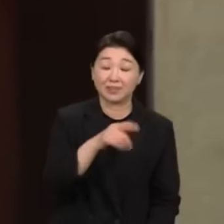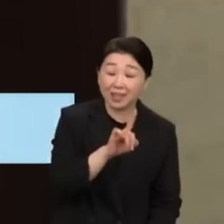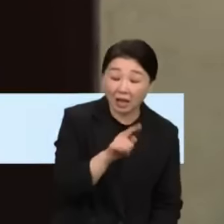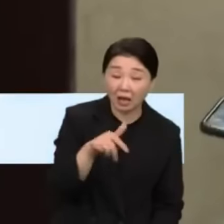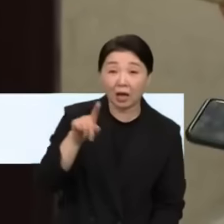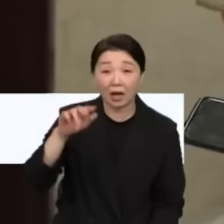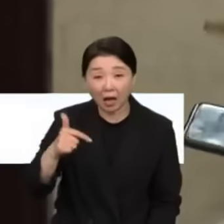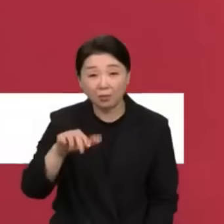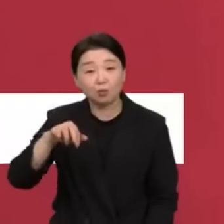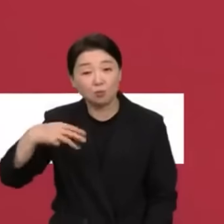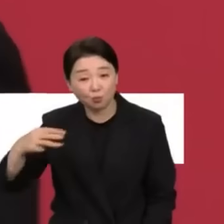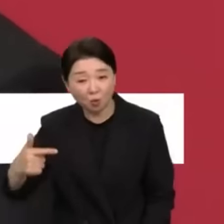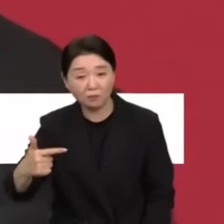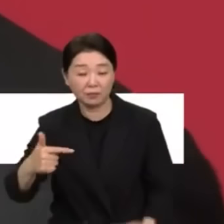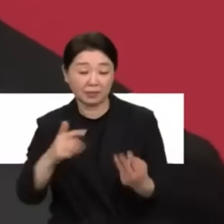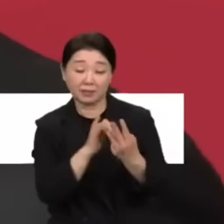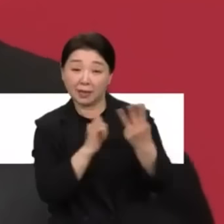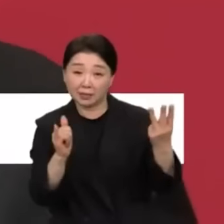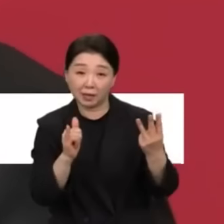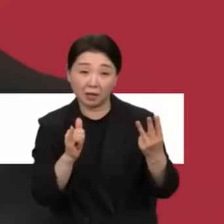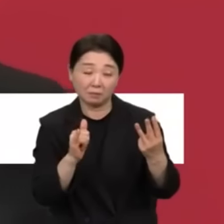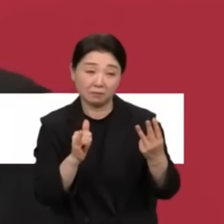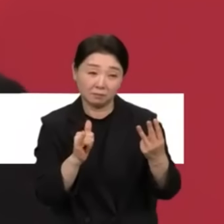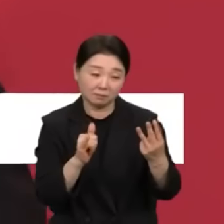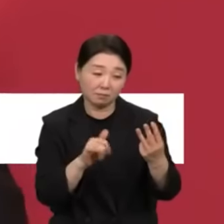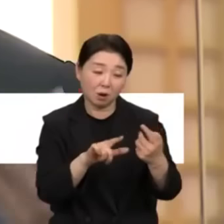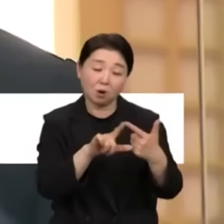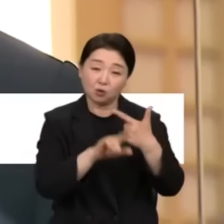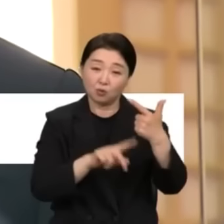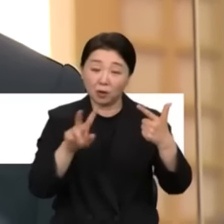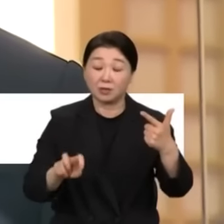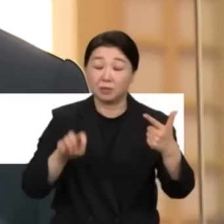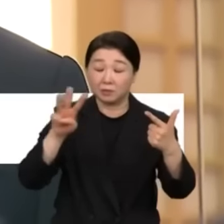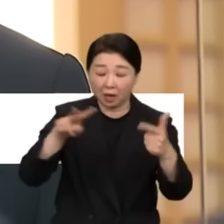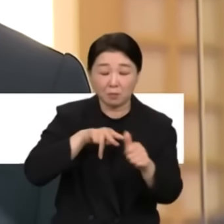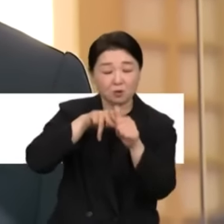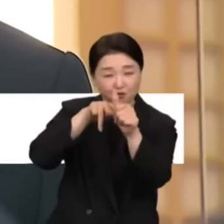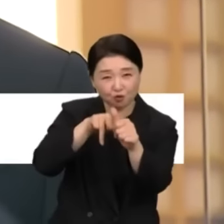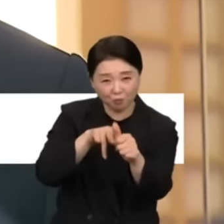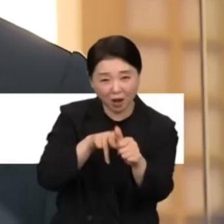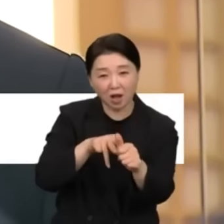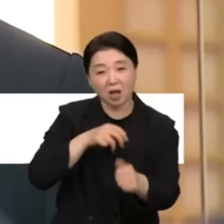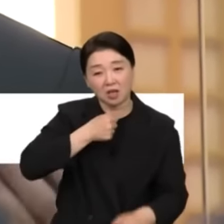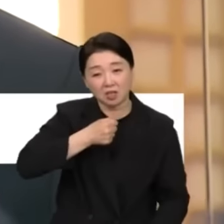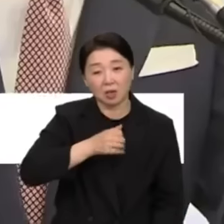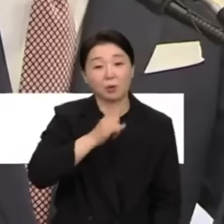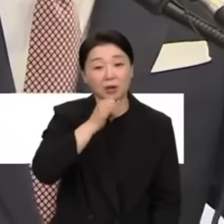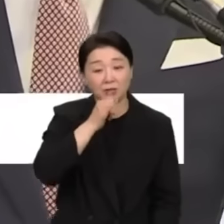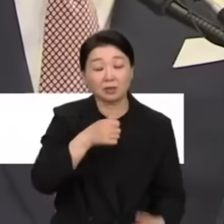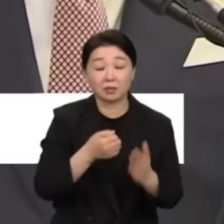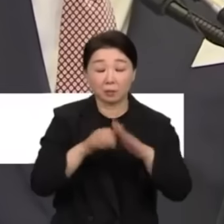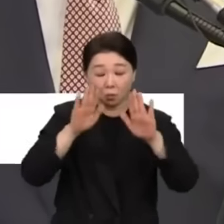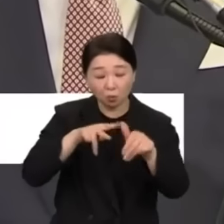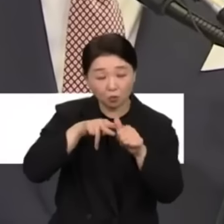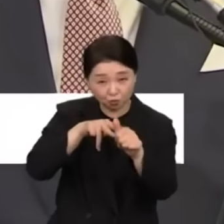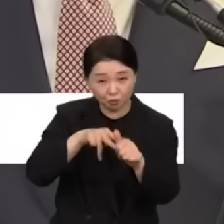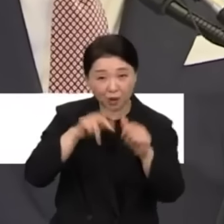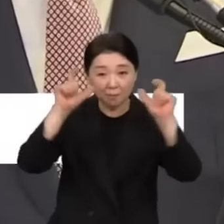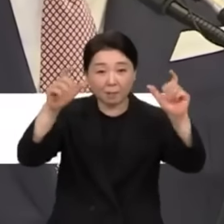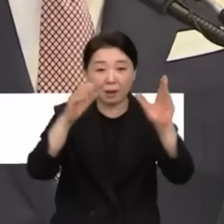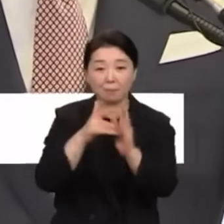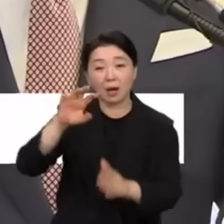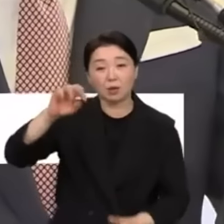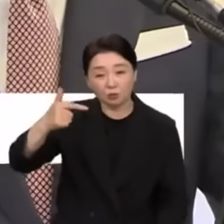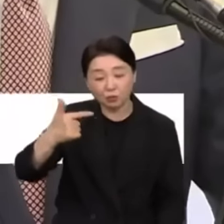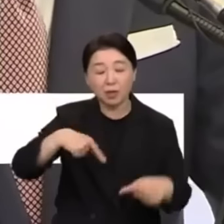한동훈, 원희룡 세 사람은 오는 23일 오후 1시간 간격으로 출마 기자회견을 하면서 오늘 출마를 선언한 윤상현